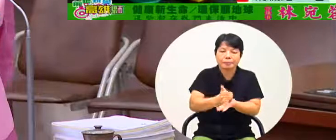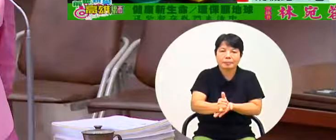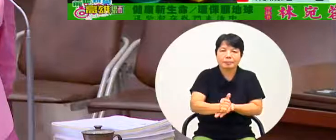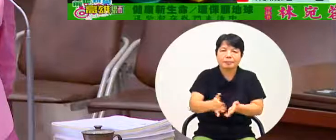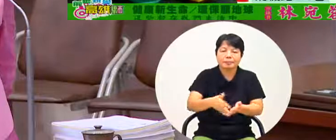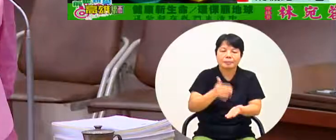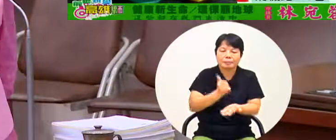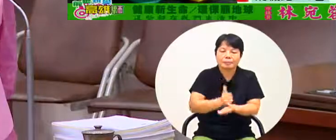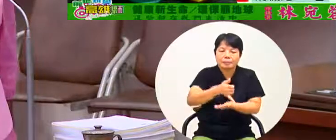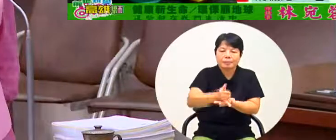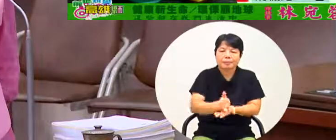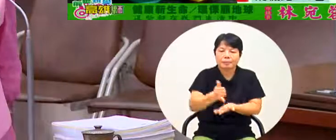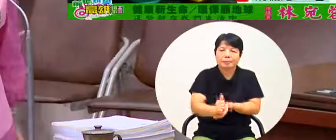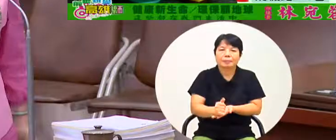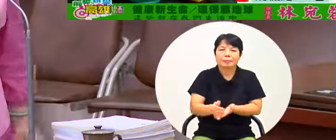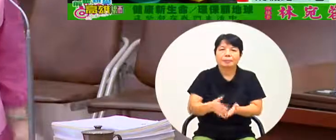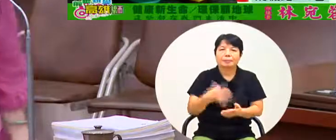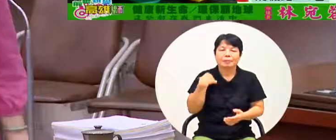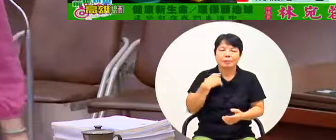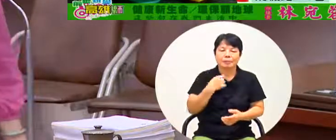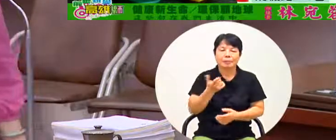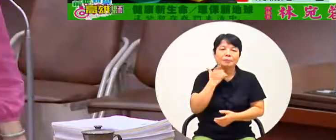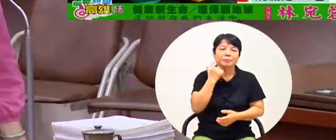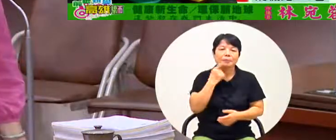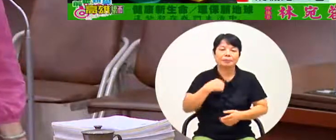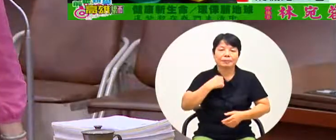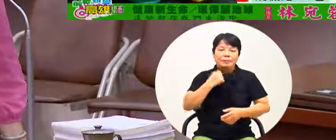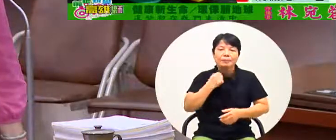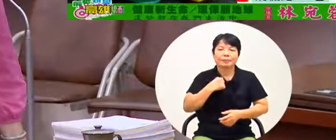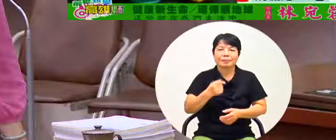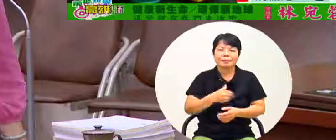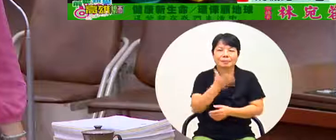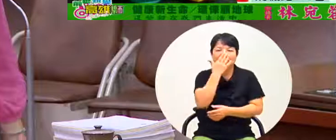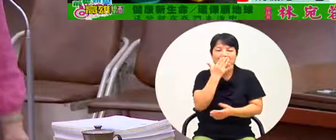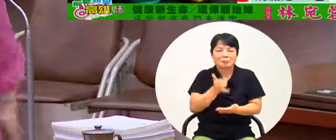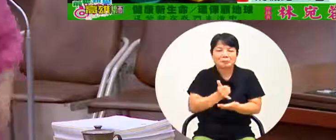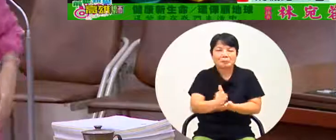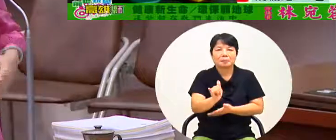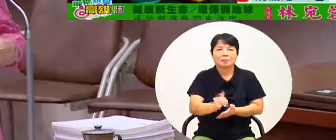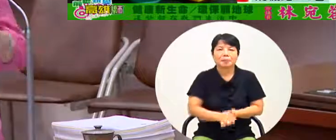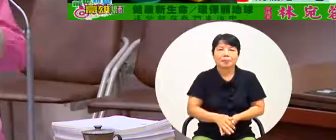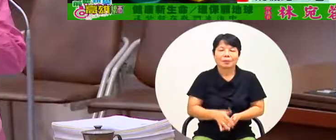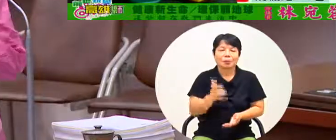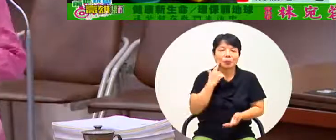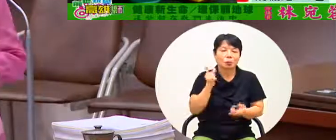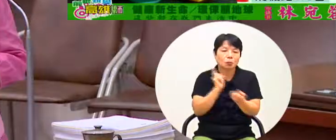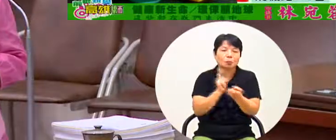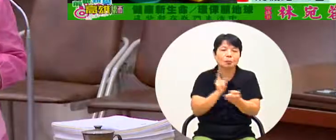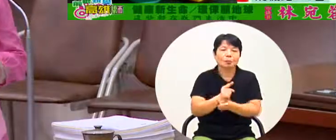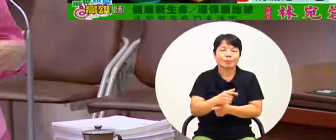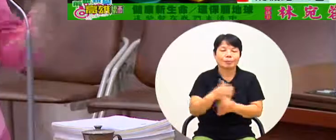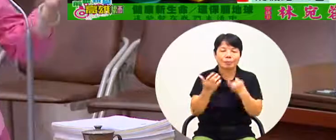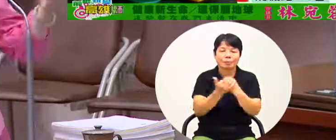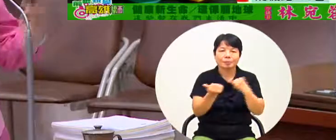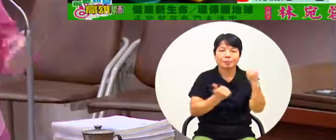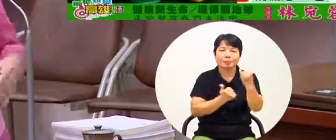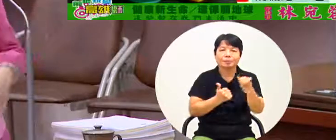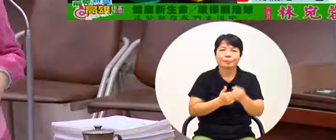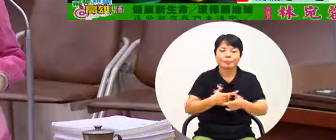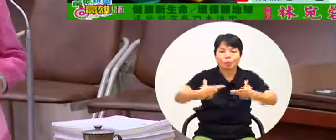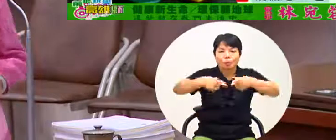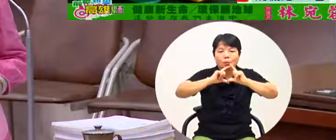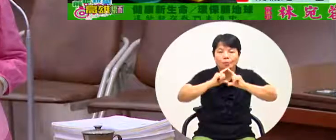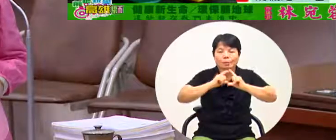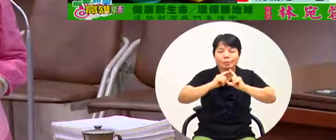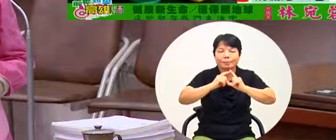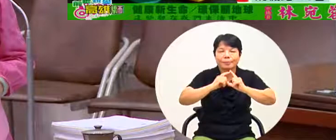衫裤拢唔敢去啦，啊，穿较水的有当时啊吼拄到祖囝哦，回来回娘家嘛，啊，祖囝回来一定是拢